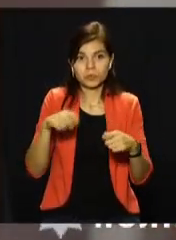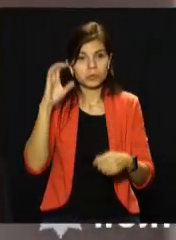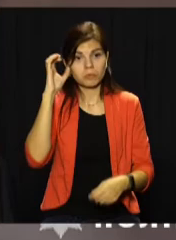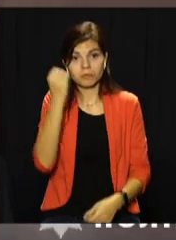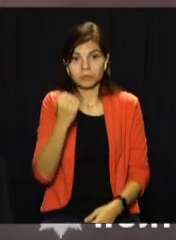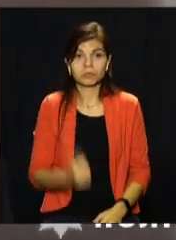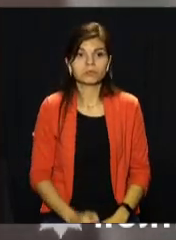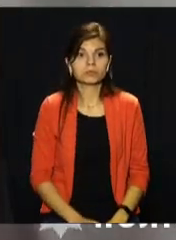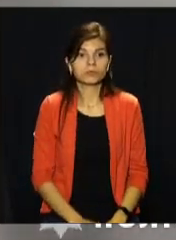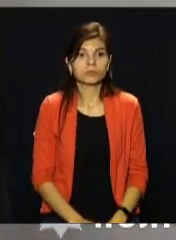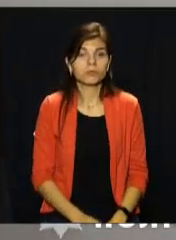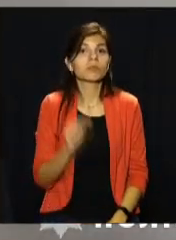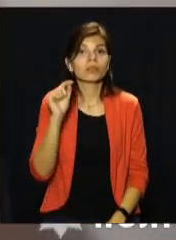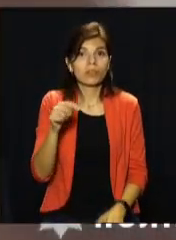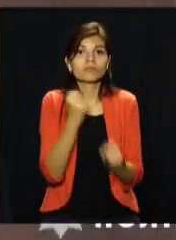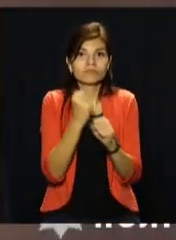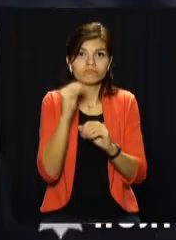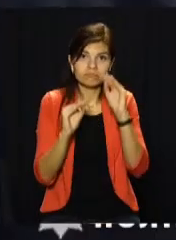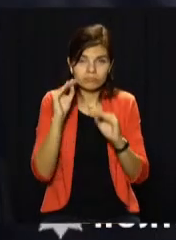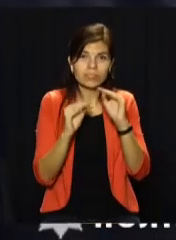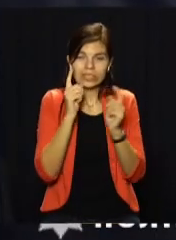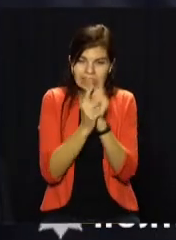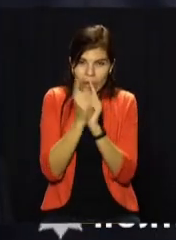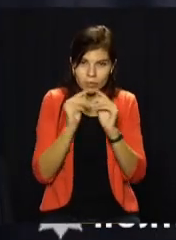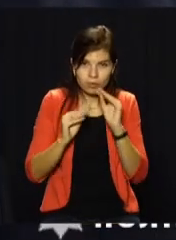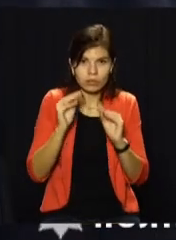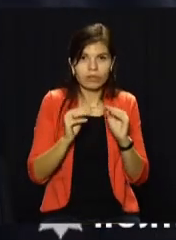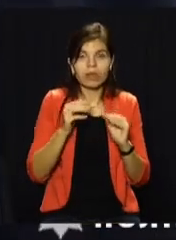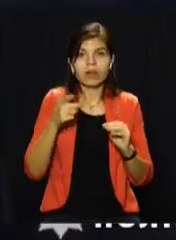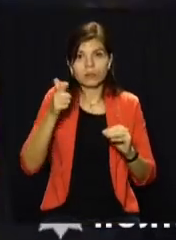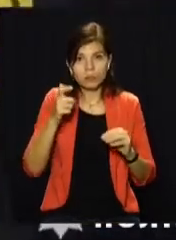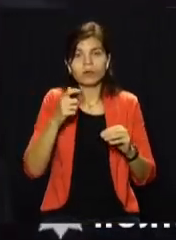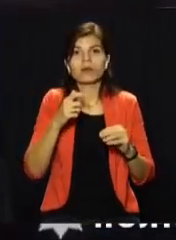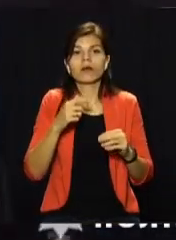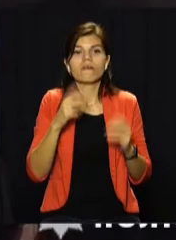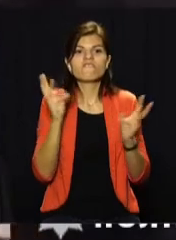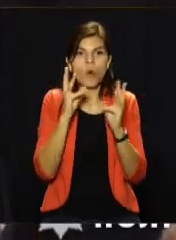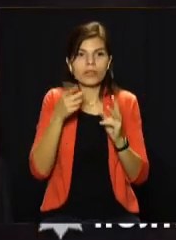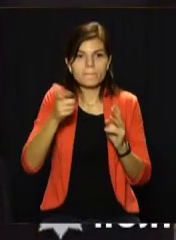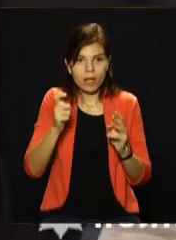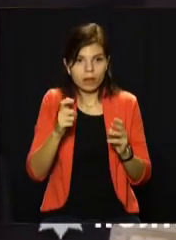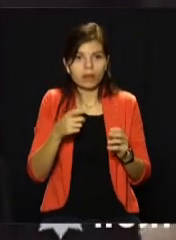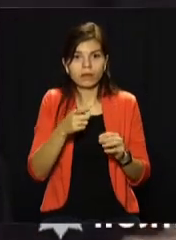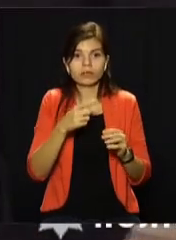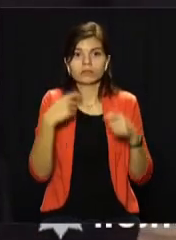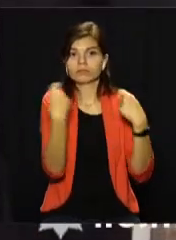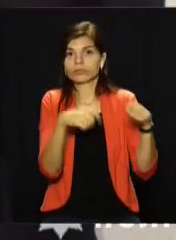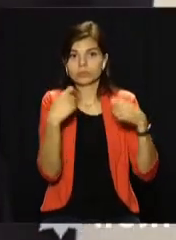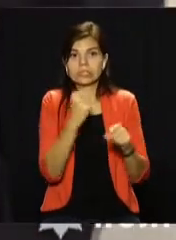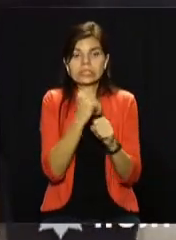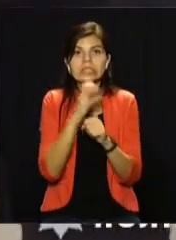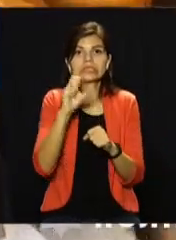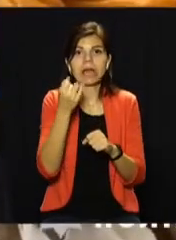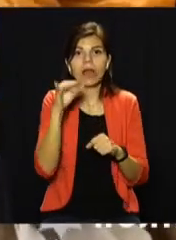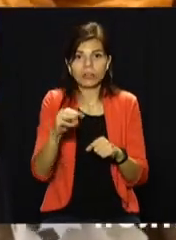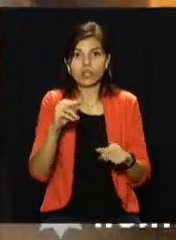придбали нерухомість у Кривому Розі. Там виготовляли та перероблювали небойову зброю на вогнепальну. Для збуту